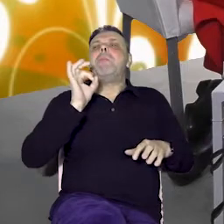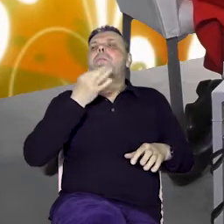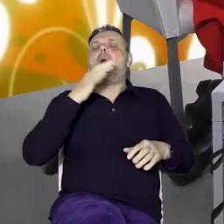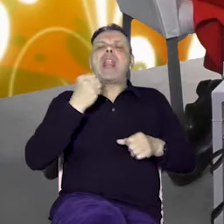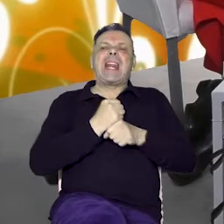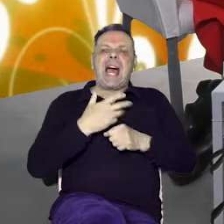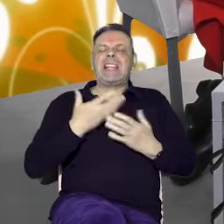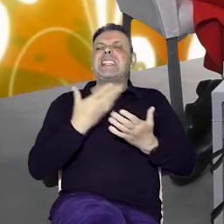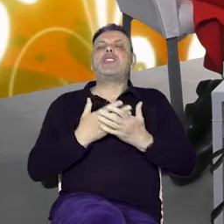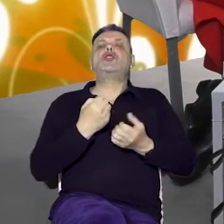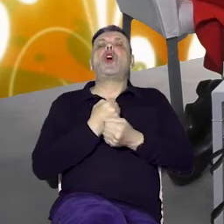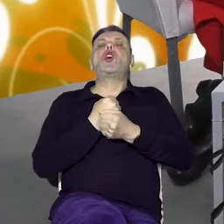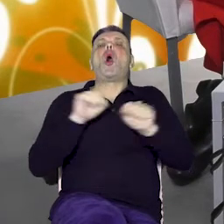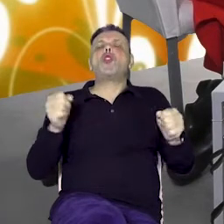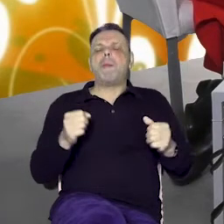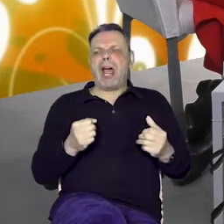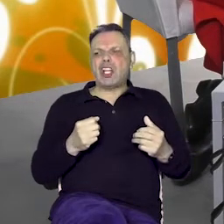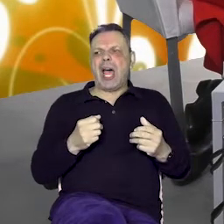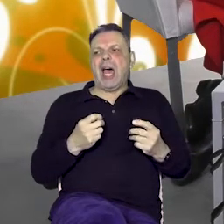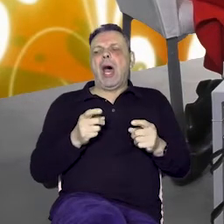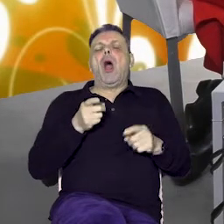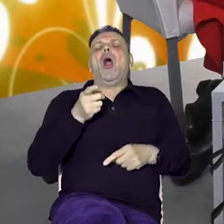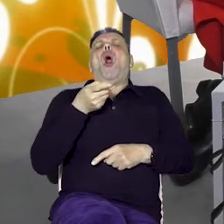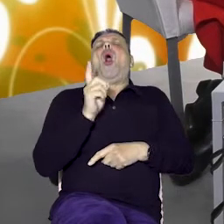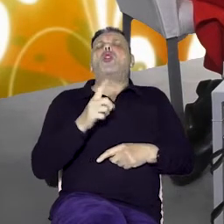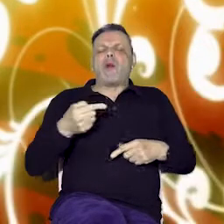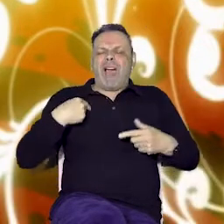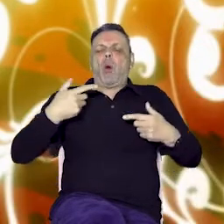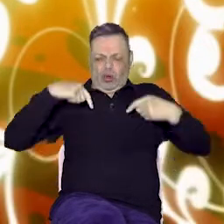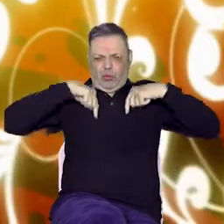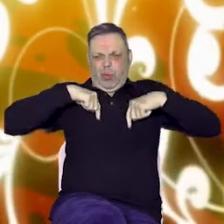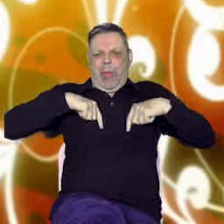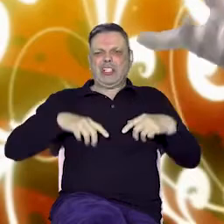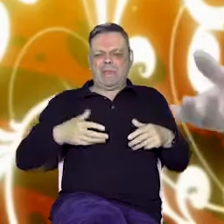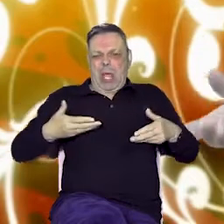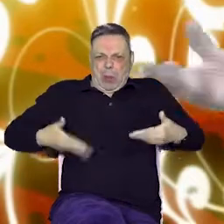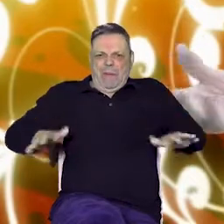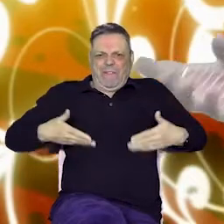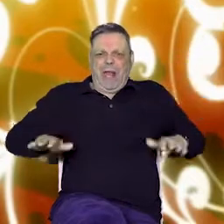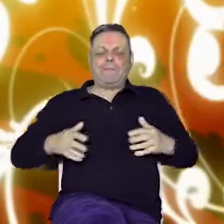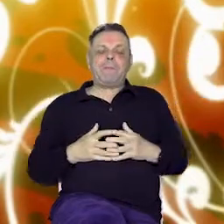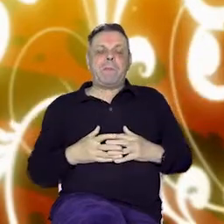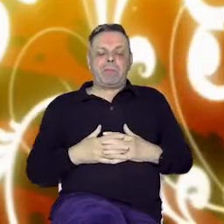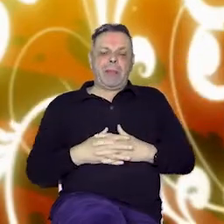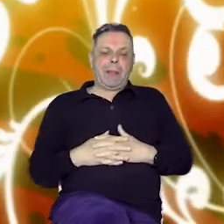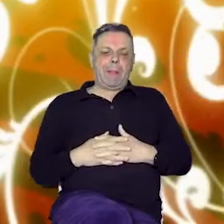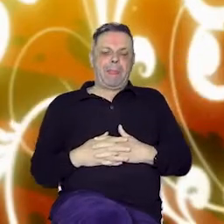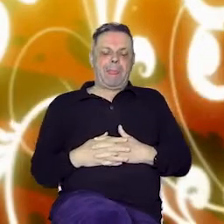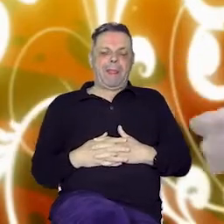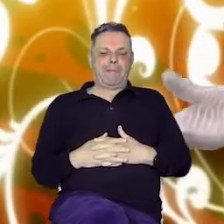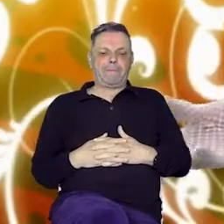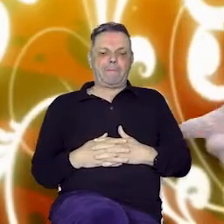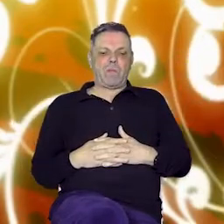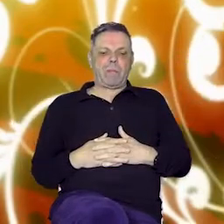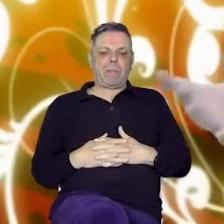koje kakvih otrova koji mogu biti iz stresa, iz prehrane loše, iz bilo kakvih drugih